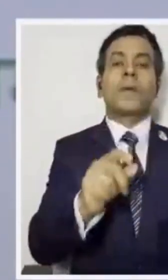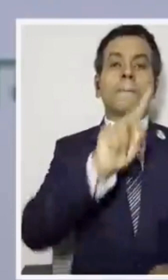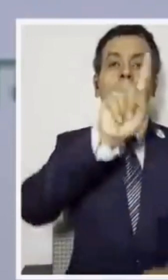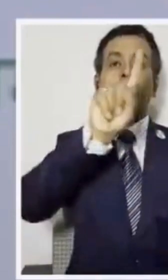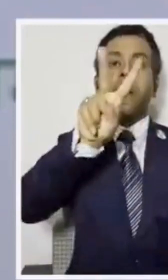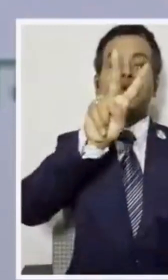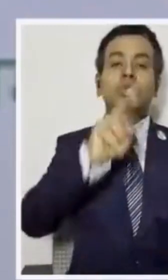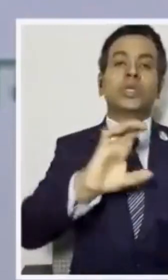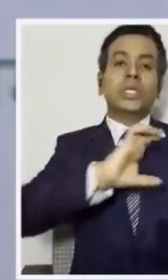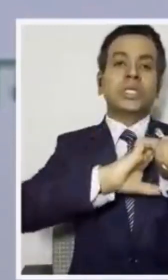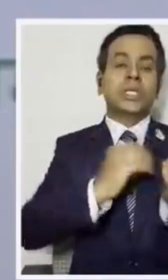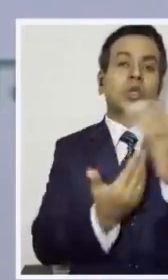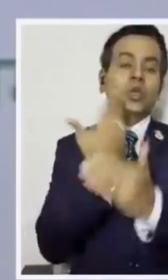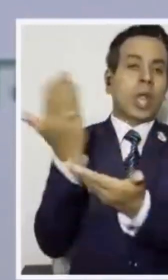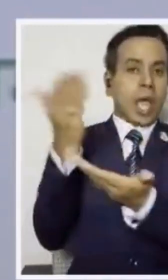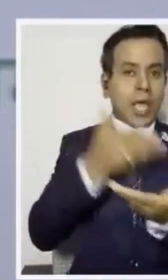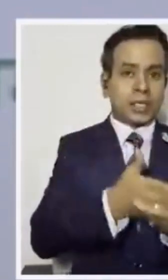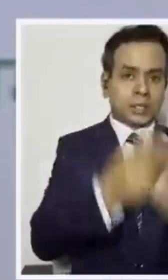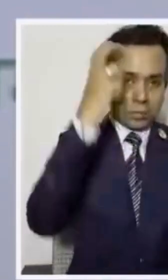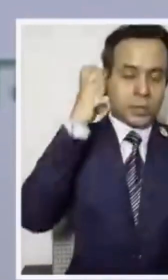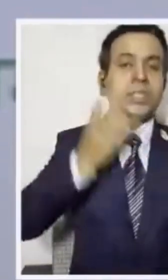জন্য।